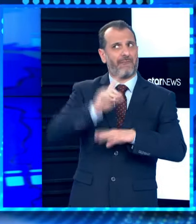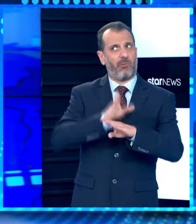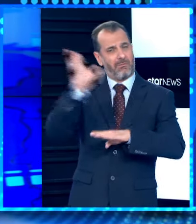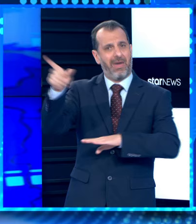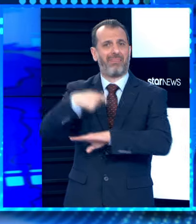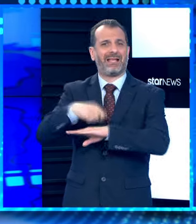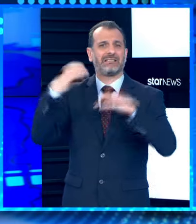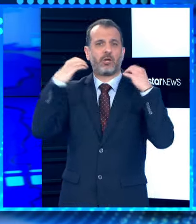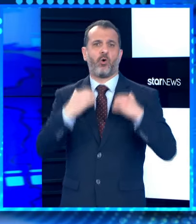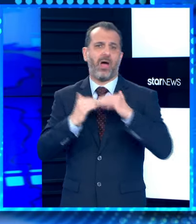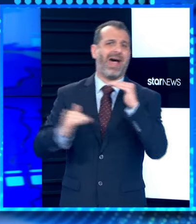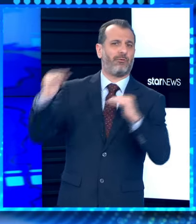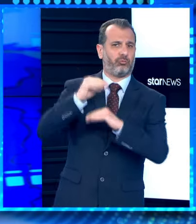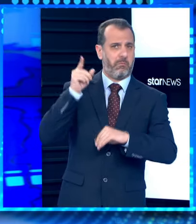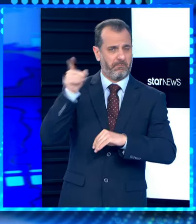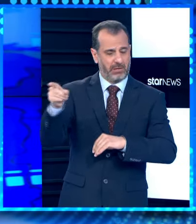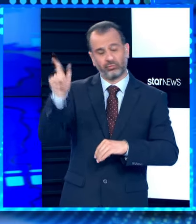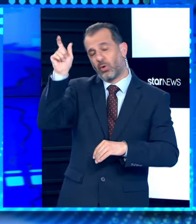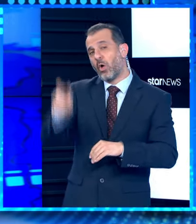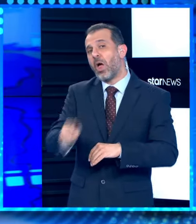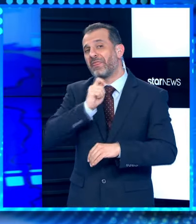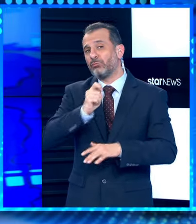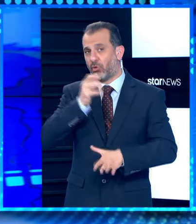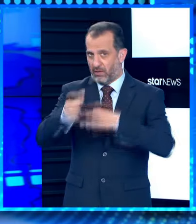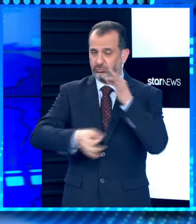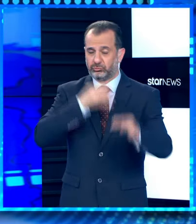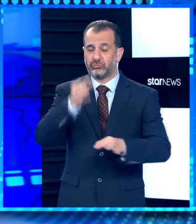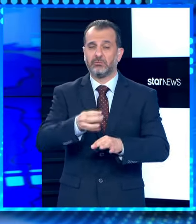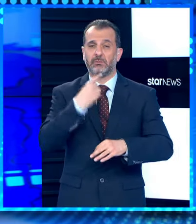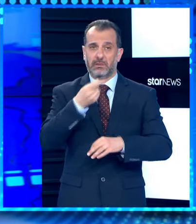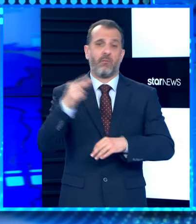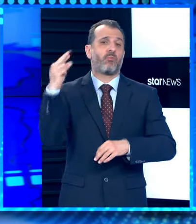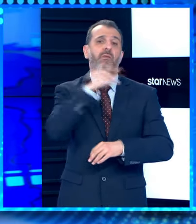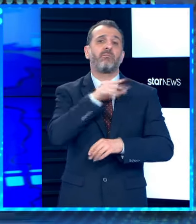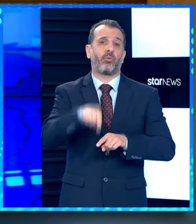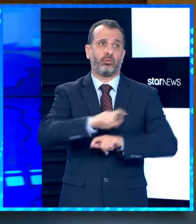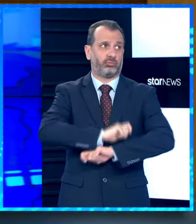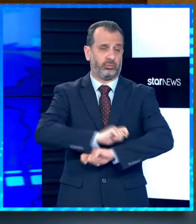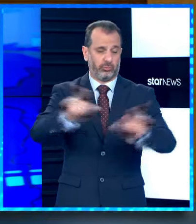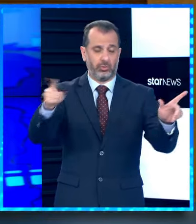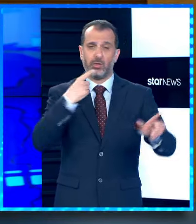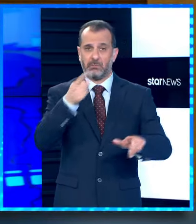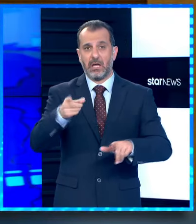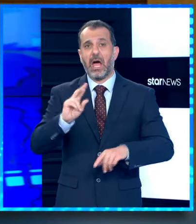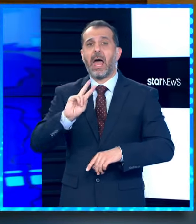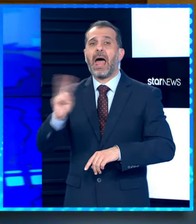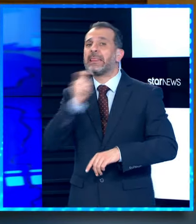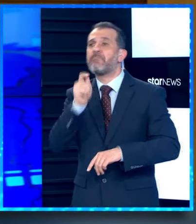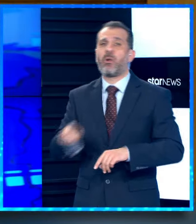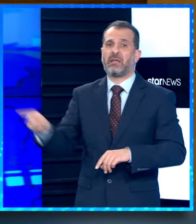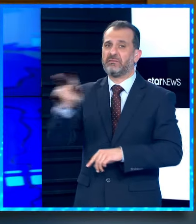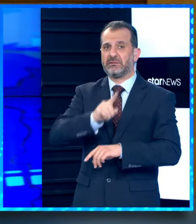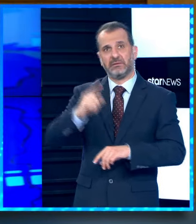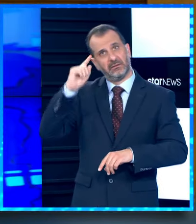Πράγματι, Ράνια, κορυφώνει τη διαμάχη για το πολύ νεκρό δυστύχημα των Τεμπών. Ο Πρωθυπουργός στην κυριακάτικη ανάρτησή του επιρρύπτει πολιτική τιμωρηχία στην αντιπολίτευση, όπως είπες,